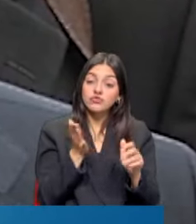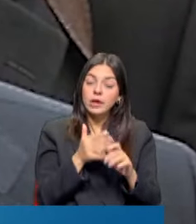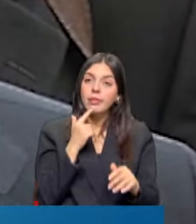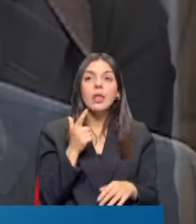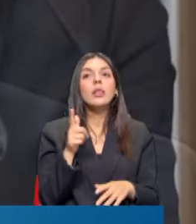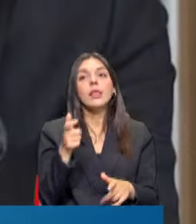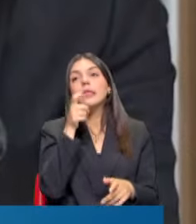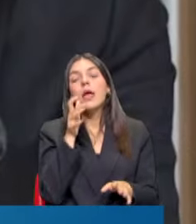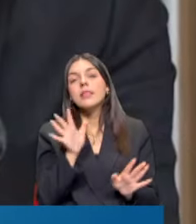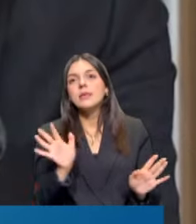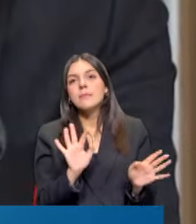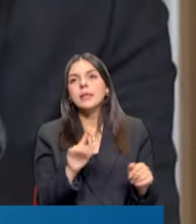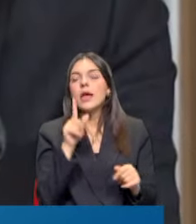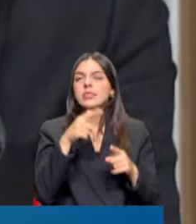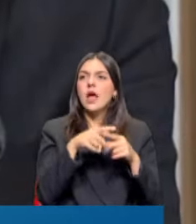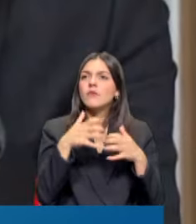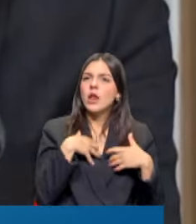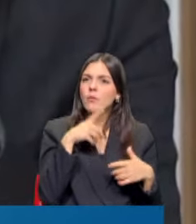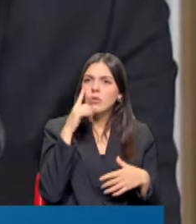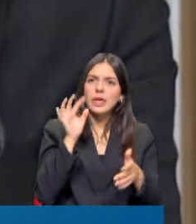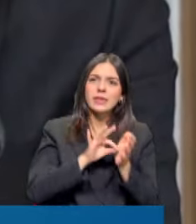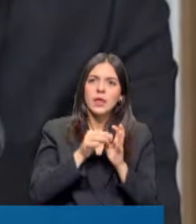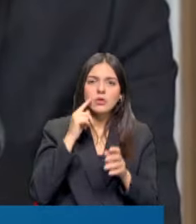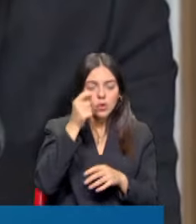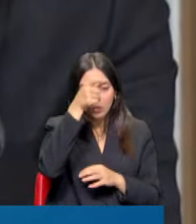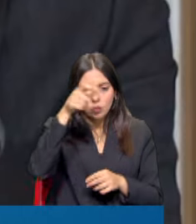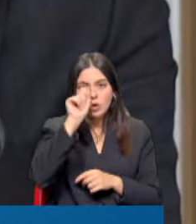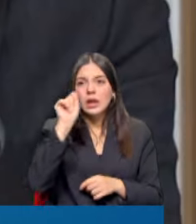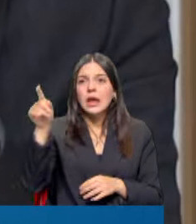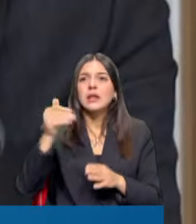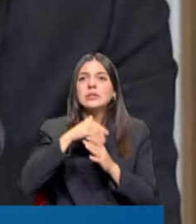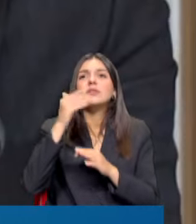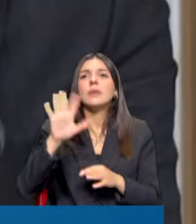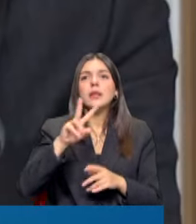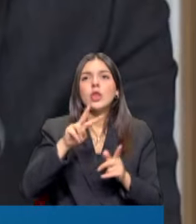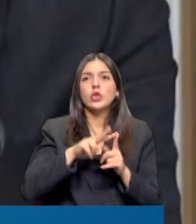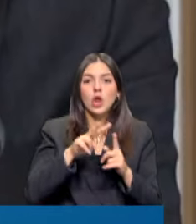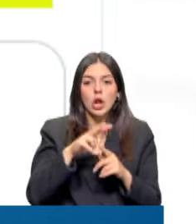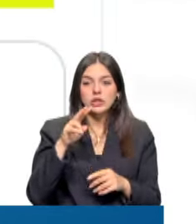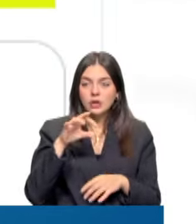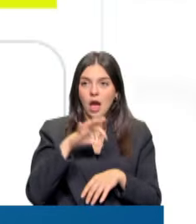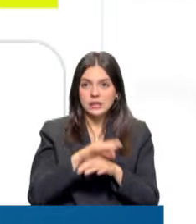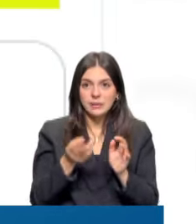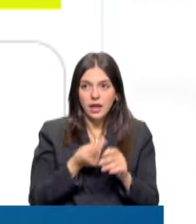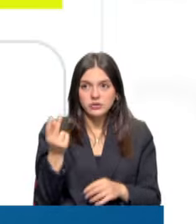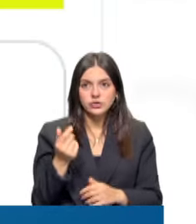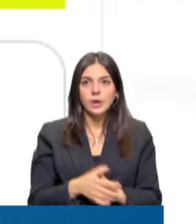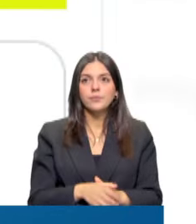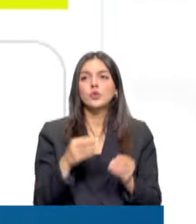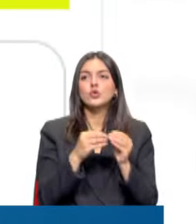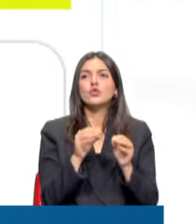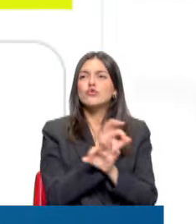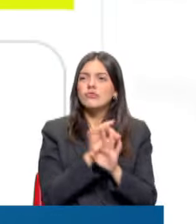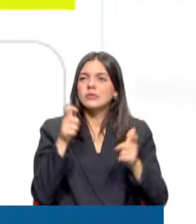Tayfun Kahraman yani bunca iddiaya rağmen ülkeyi bile terk etmedi ki Cerrahpaşa Nöroloji Polikliniğinden mi kaçacak? Suçsuz yere ve hepimizi